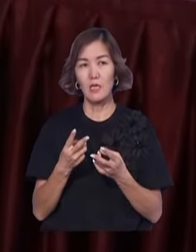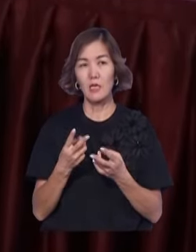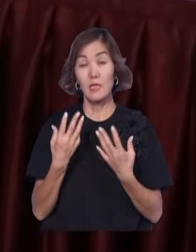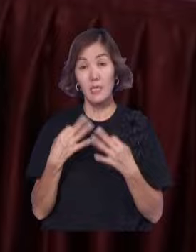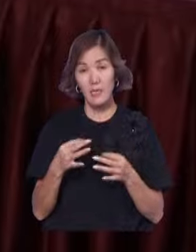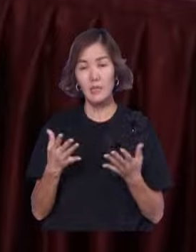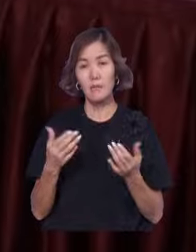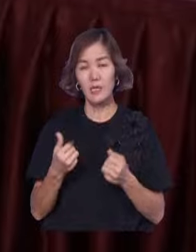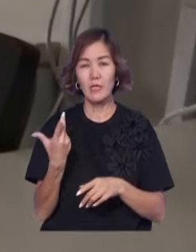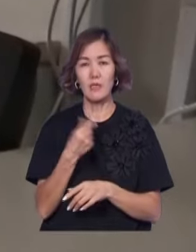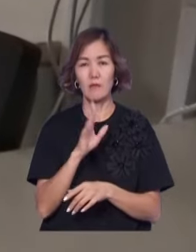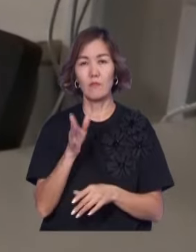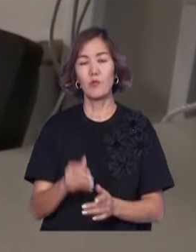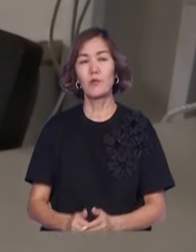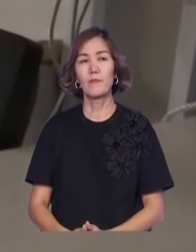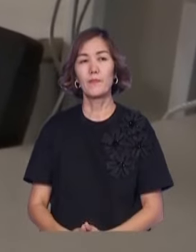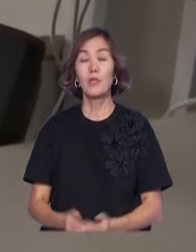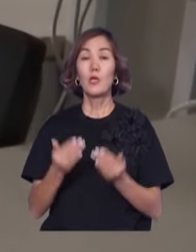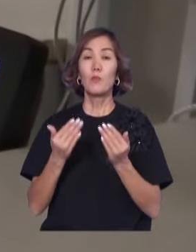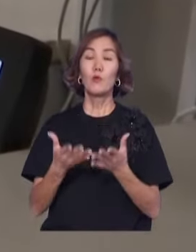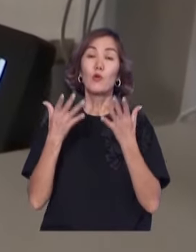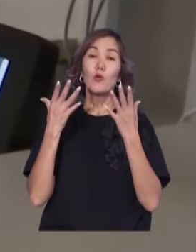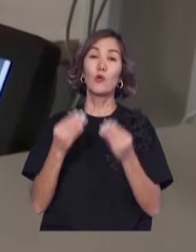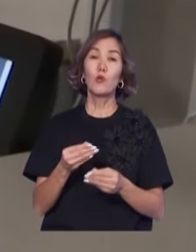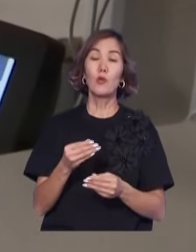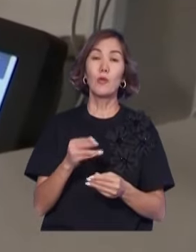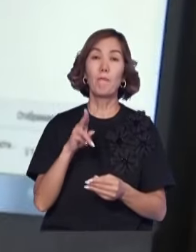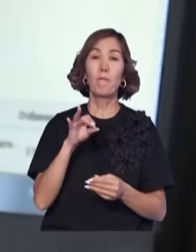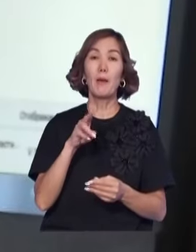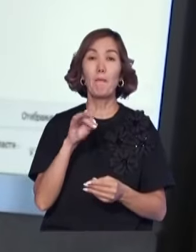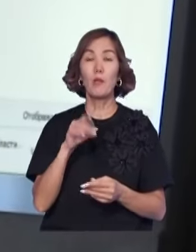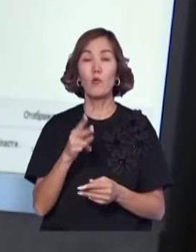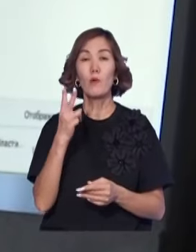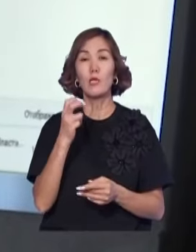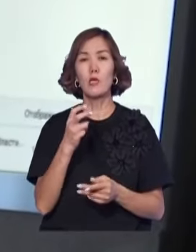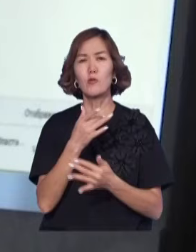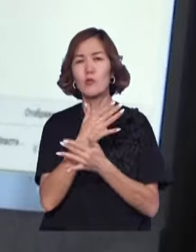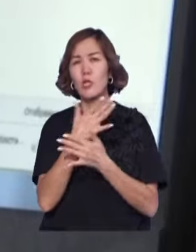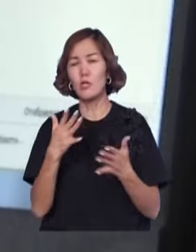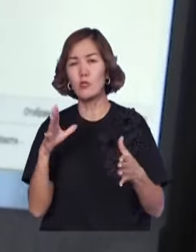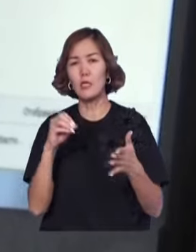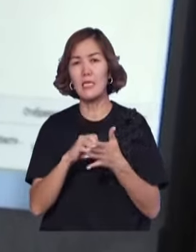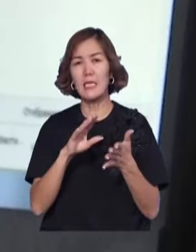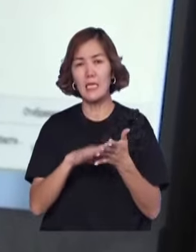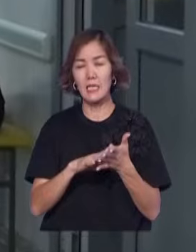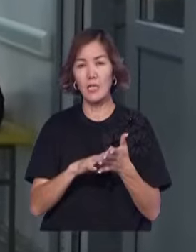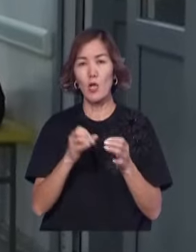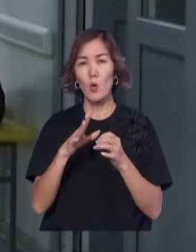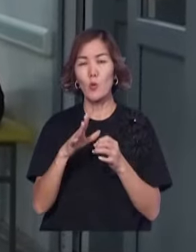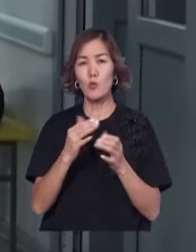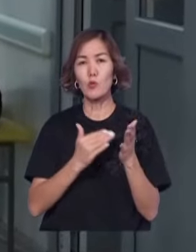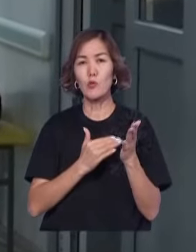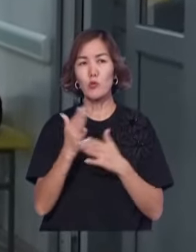қыз балалар егілетін болады. Бүгінде адам папилломасы вирусының 200-ден аса типі тіркелген, оның 14-і